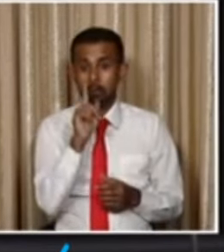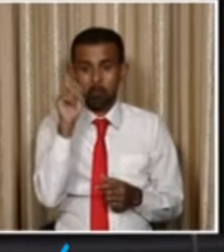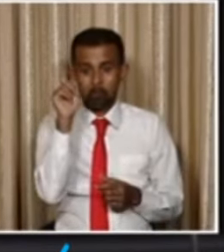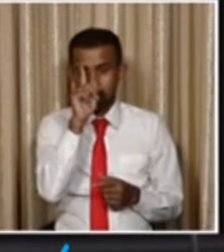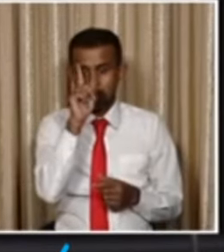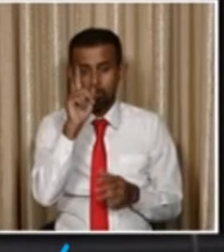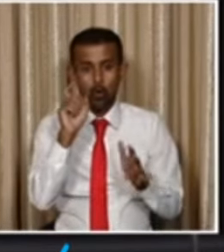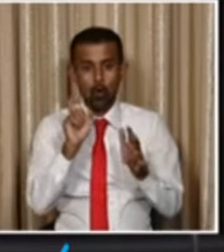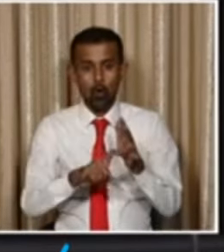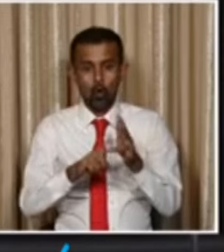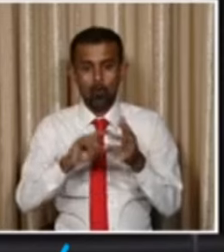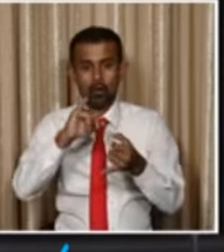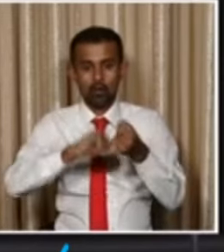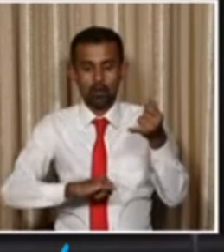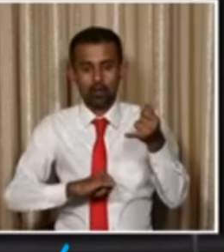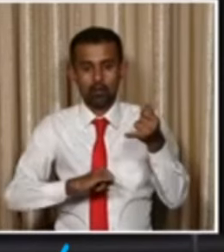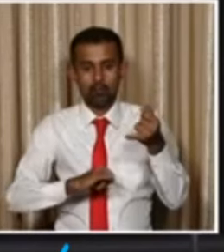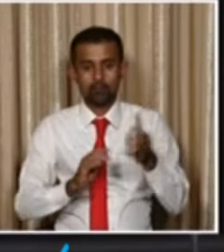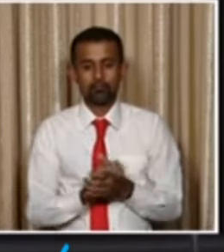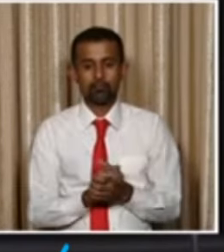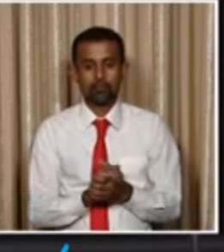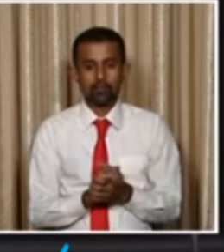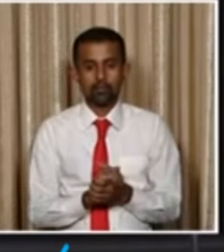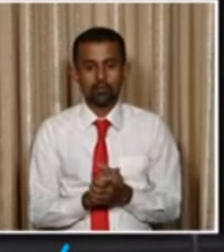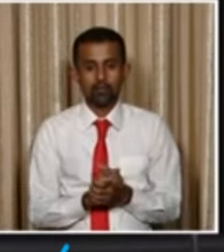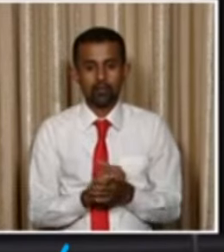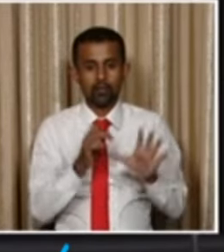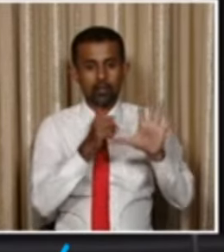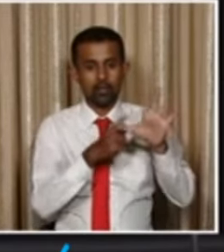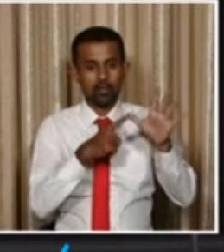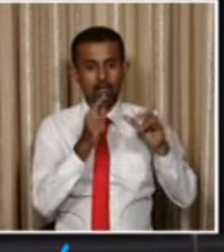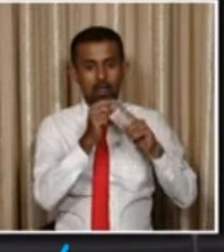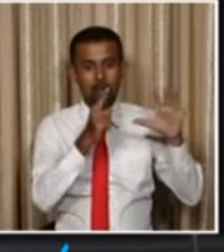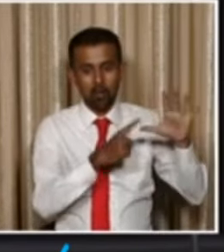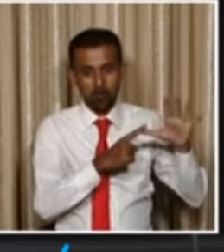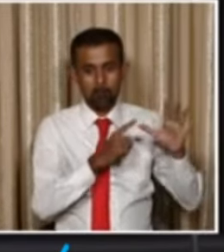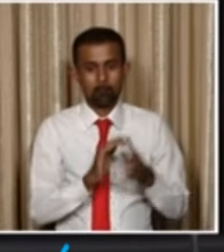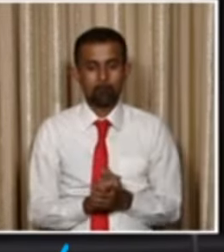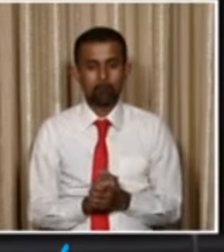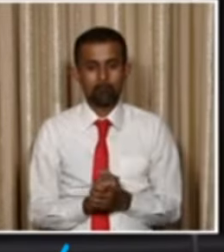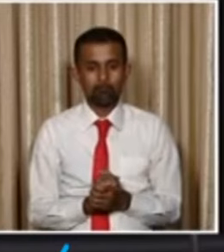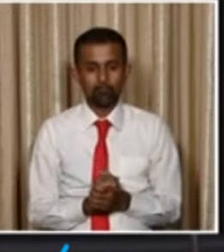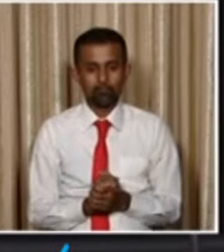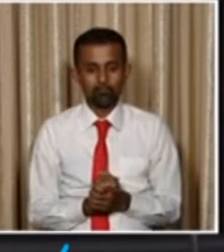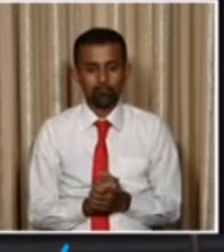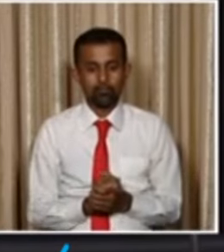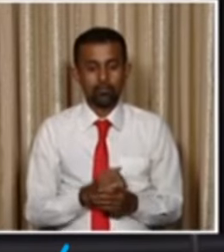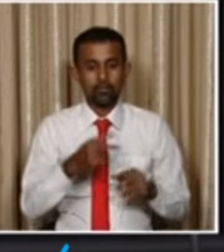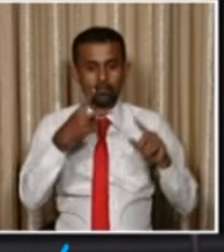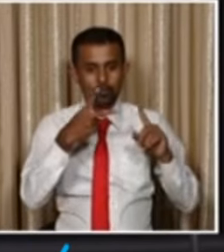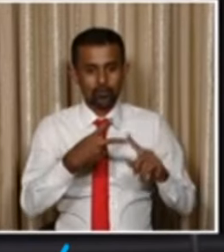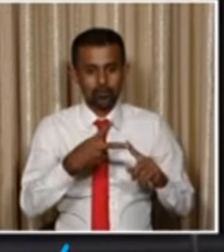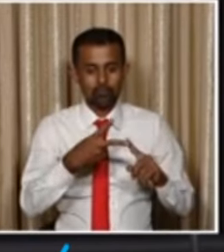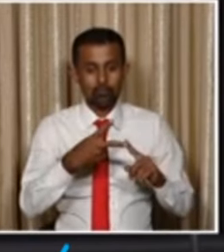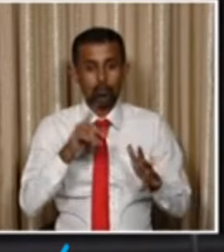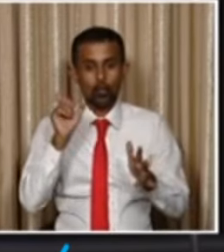குழு அவசங்கண்ணா ஒருங்கிணைப்பு குழு செயலாளரும் ஒரு யாப்பா, அவரது இரண்டாவது ஒருங்கிணைப்பு குழு செயலாளரும் ஒரு